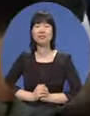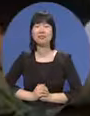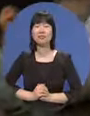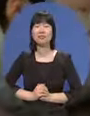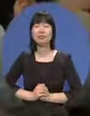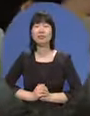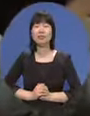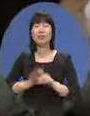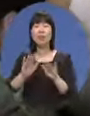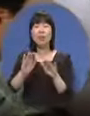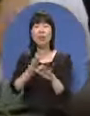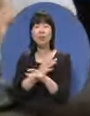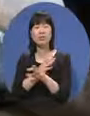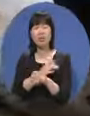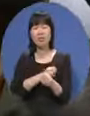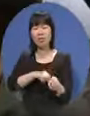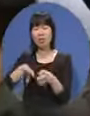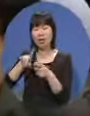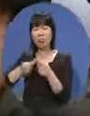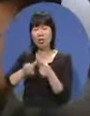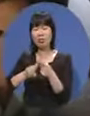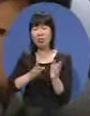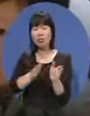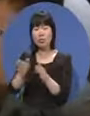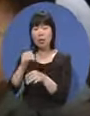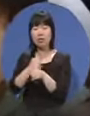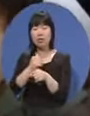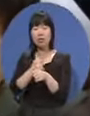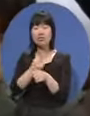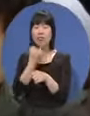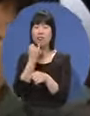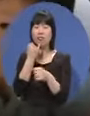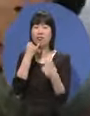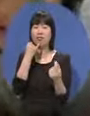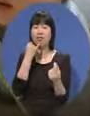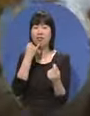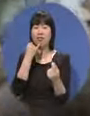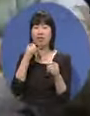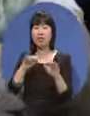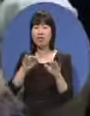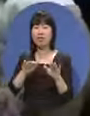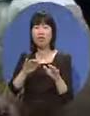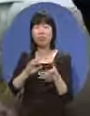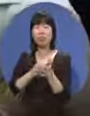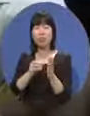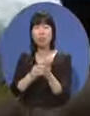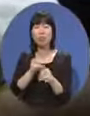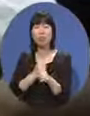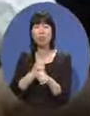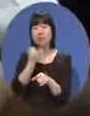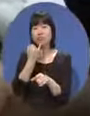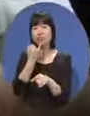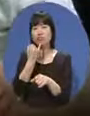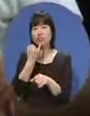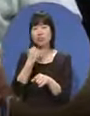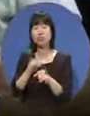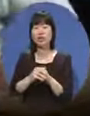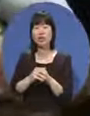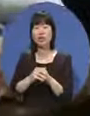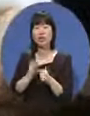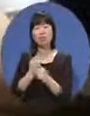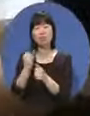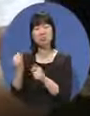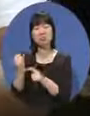l 걍 나가노 데드 링거 그 정도만 해도 착해 주며 각박한 누구나 니가 쥬스를 적당하다고 생각하고 있어요 오른쪽 내